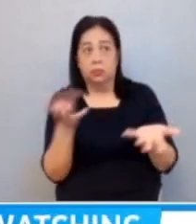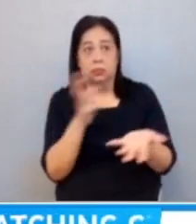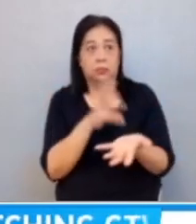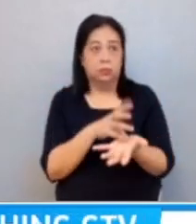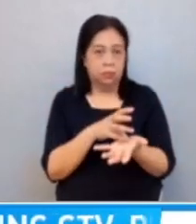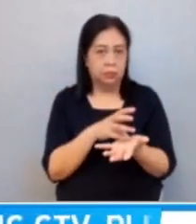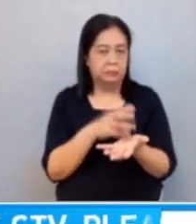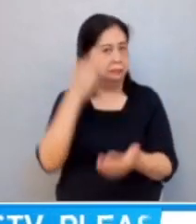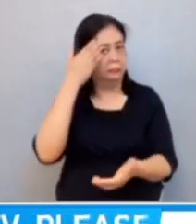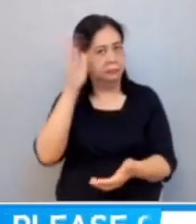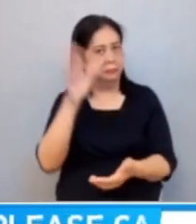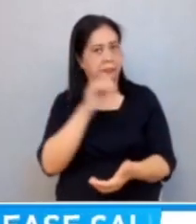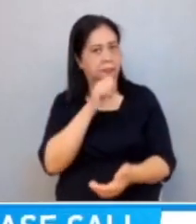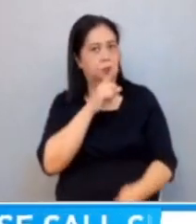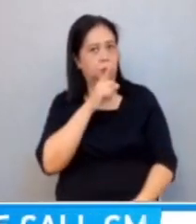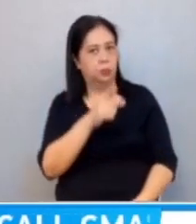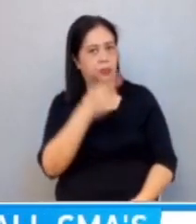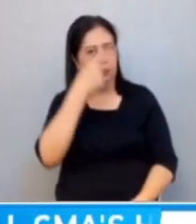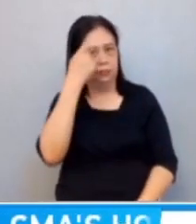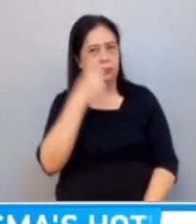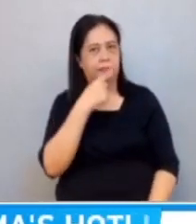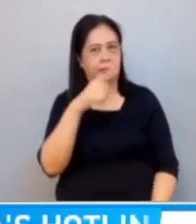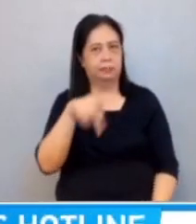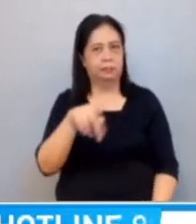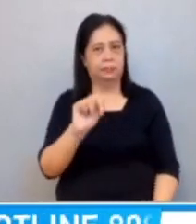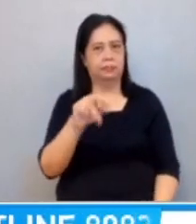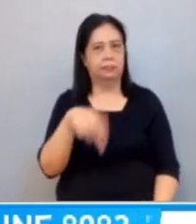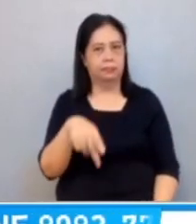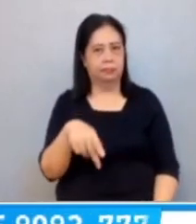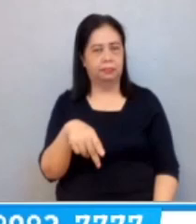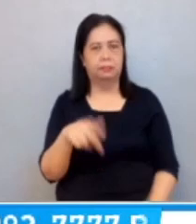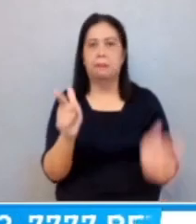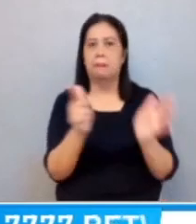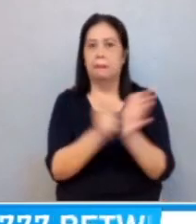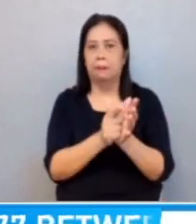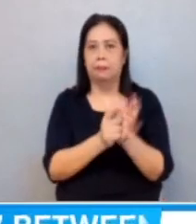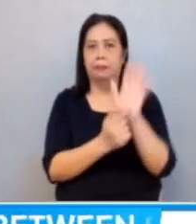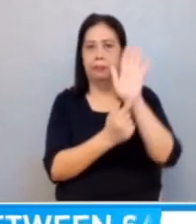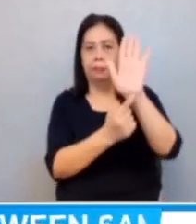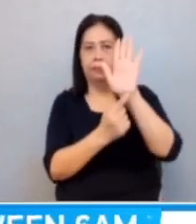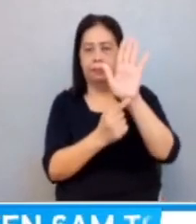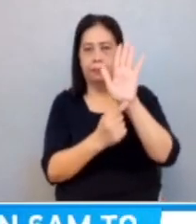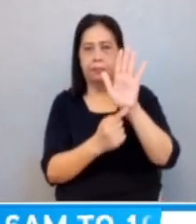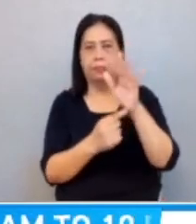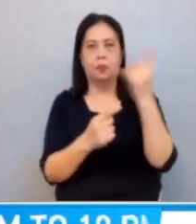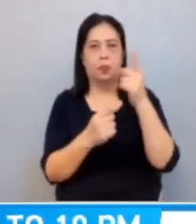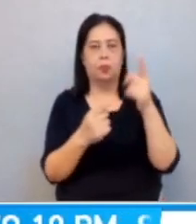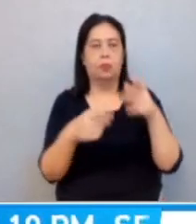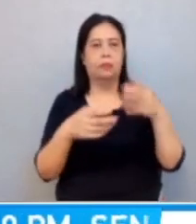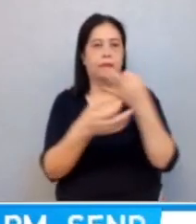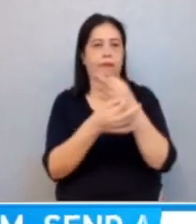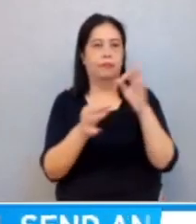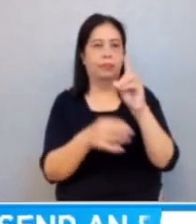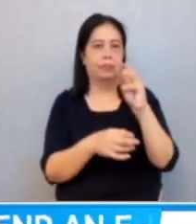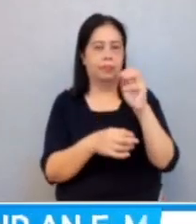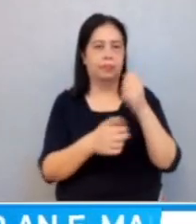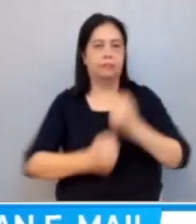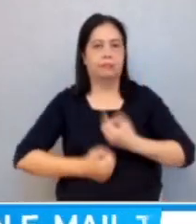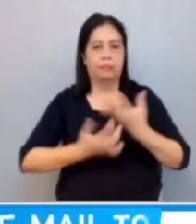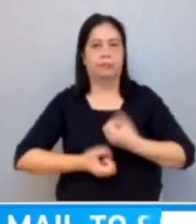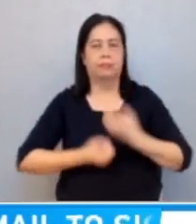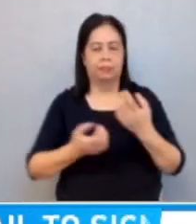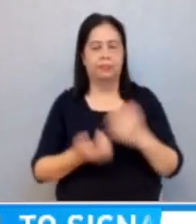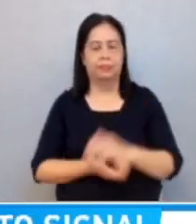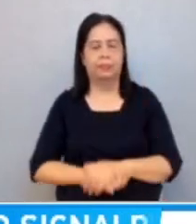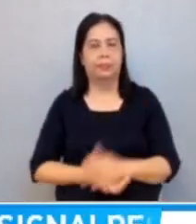hindi pa nila sinasabi dahil ang sabi ng PNP, bawal mag-rally, pwera na lang sa mga freedom parks. Rafi? Okay, maraming salamat sa